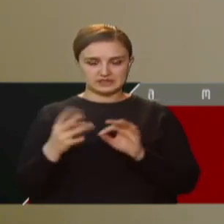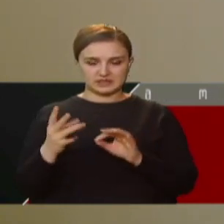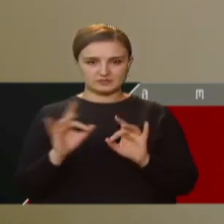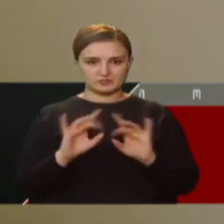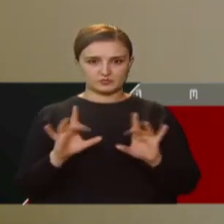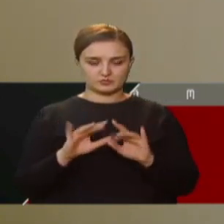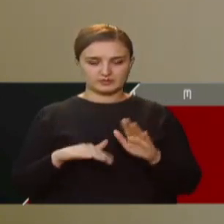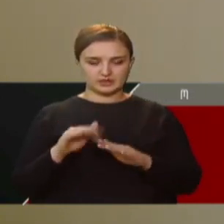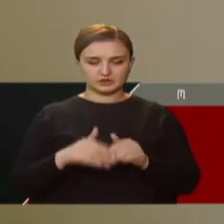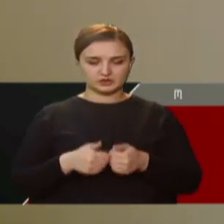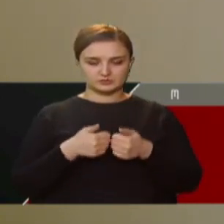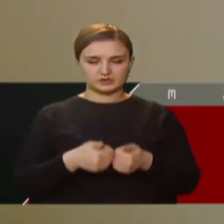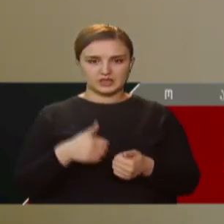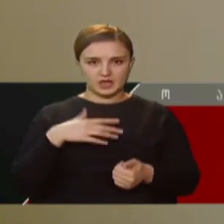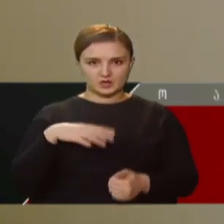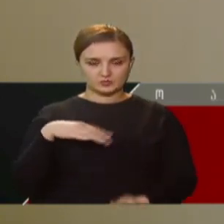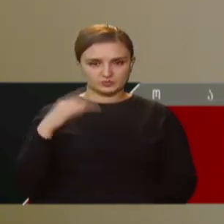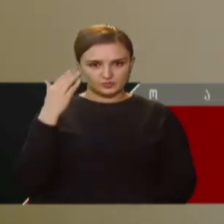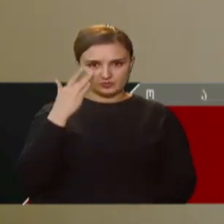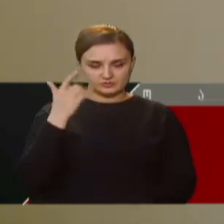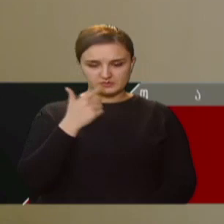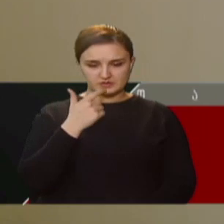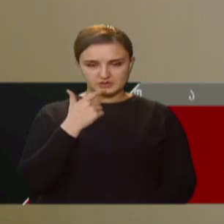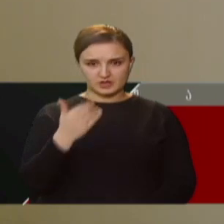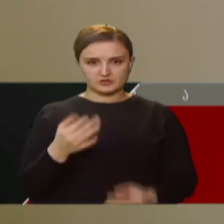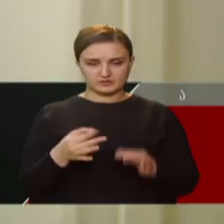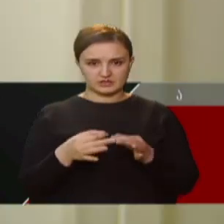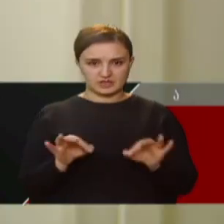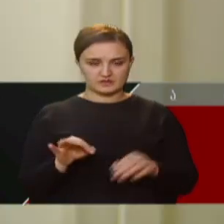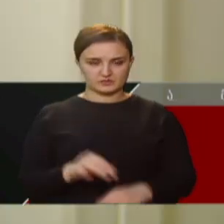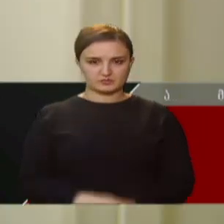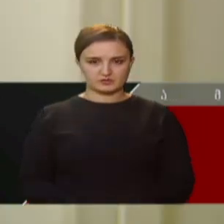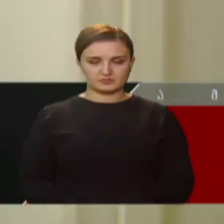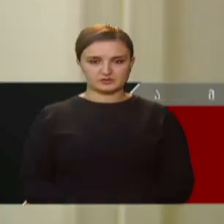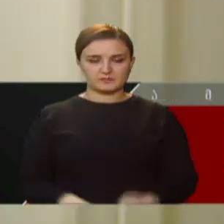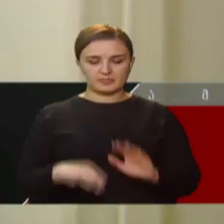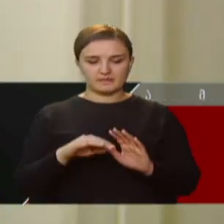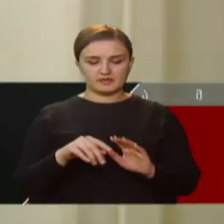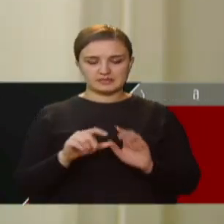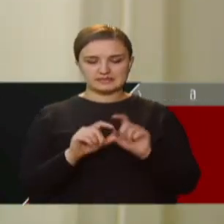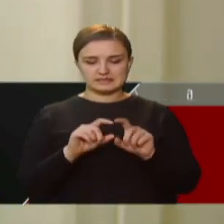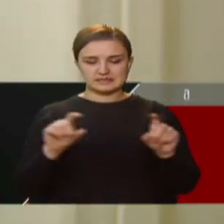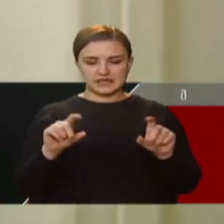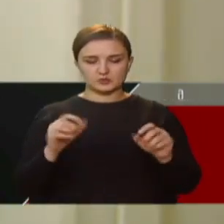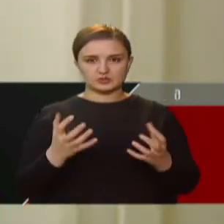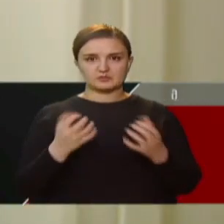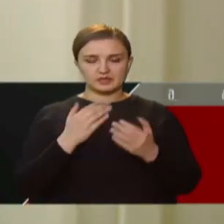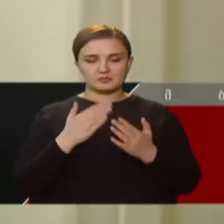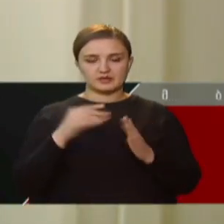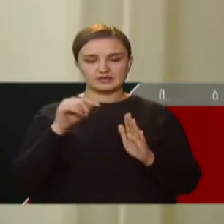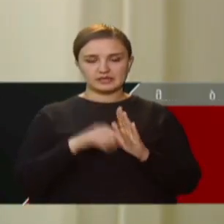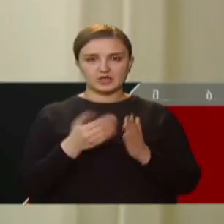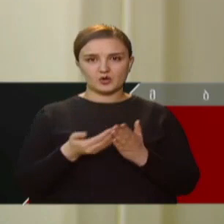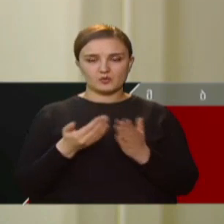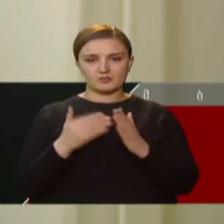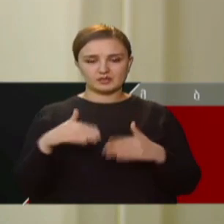რომელიც ხელს შეუწყობს ქართულოცნებას მიხეილ სააკაშვილის გათავისუფლებაში. Სტატუსის მიღება გადის რეკომენდაციების შინაარსობრივ